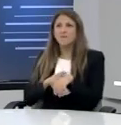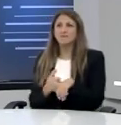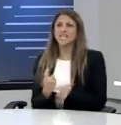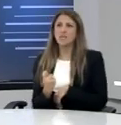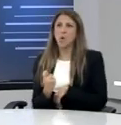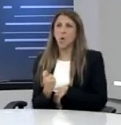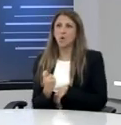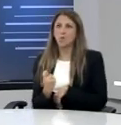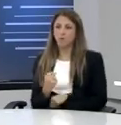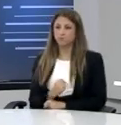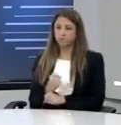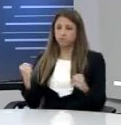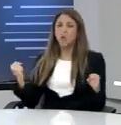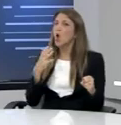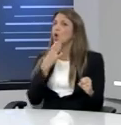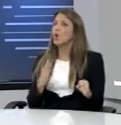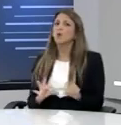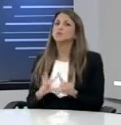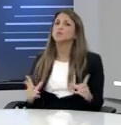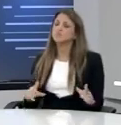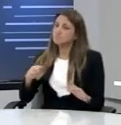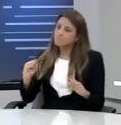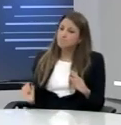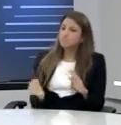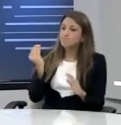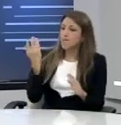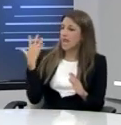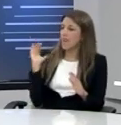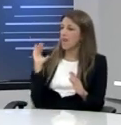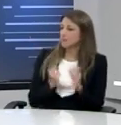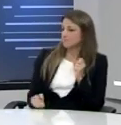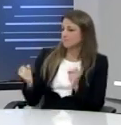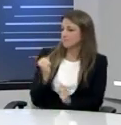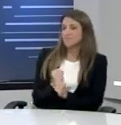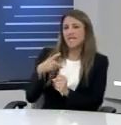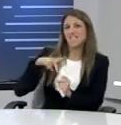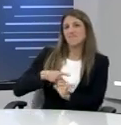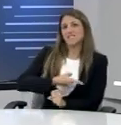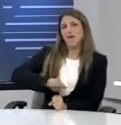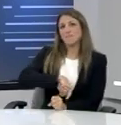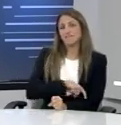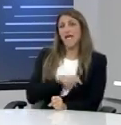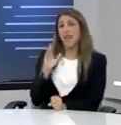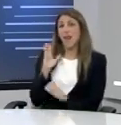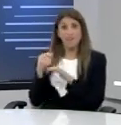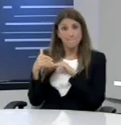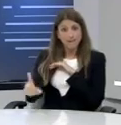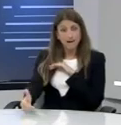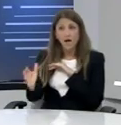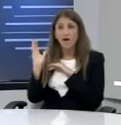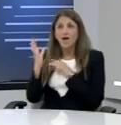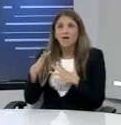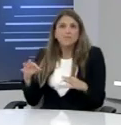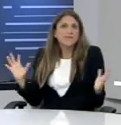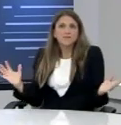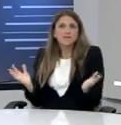οικονομίας οφείλεται στο γεγονός ότι εκλεγήκατε εσείς τον Ιούλιο πρωθυπουργός. Και από τον Ιούλιο και μετά άνοιξαν οι